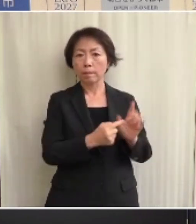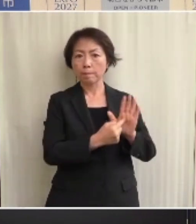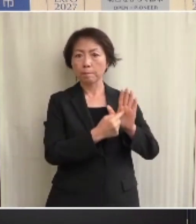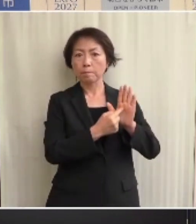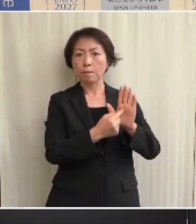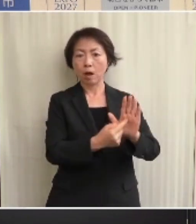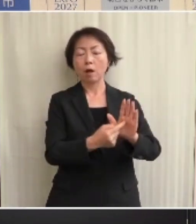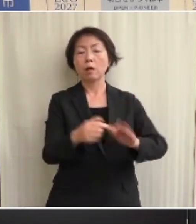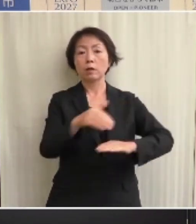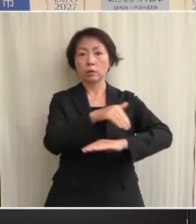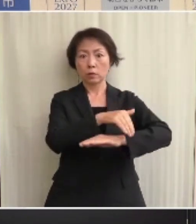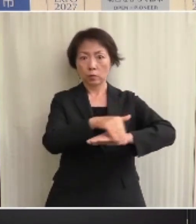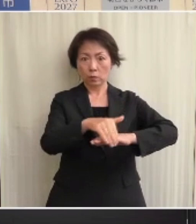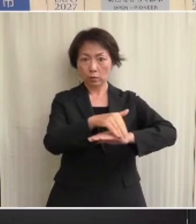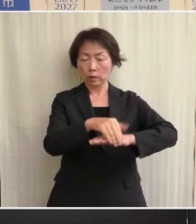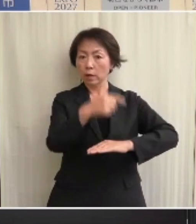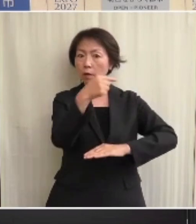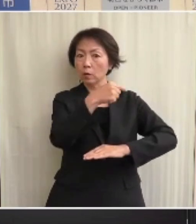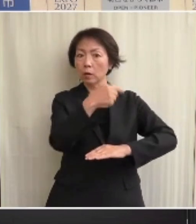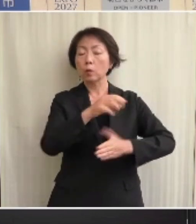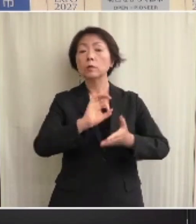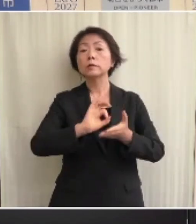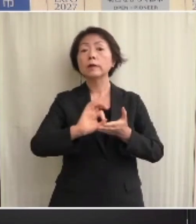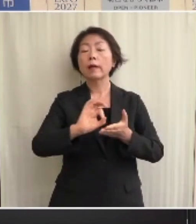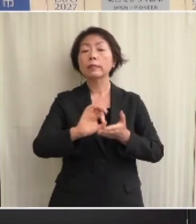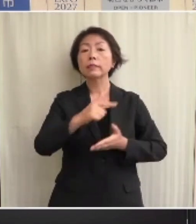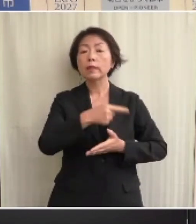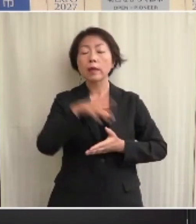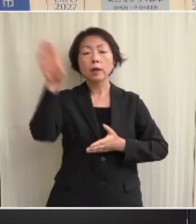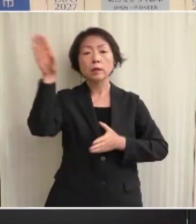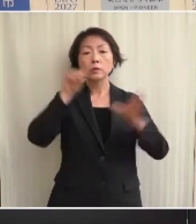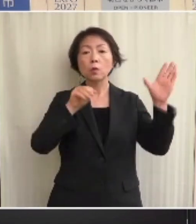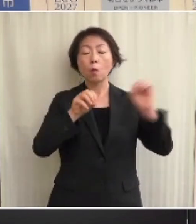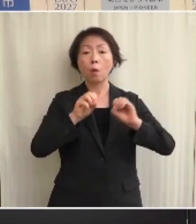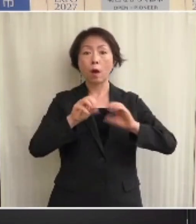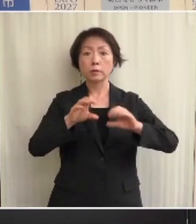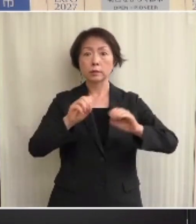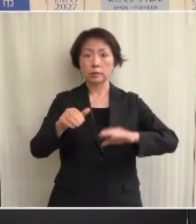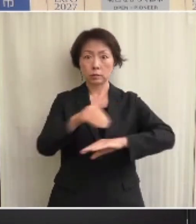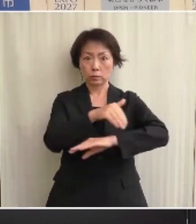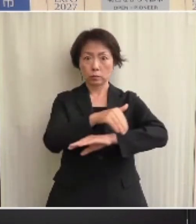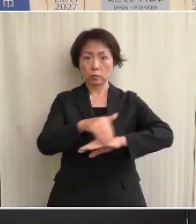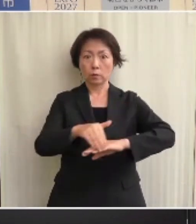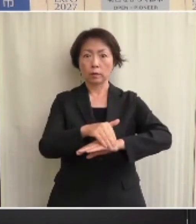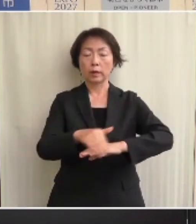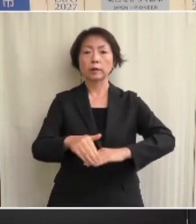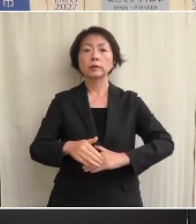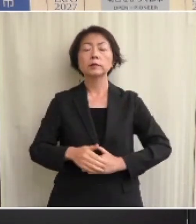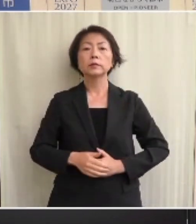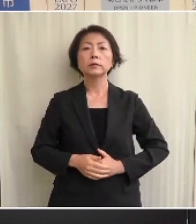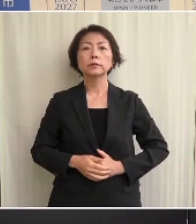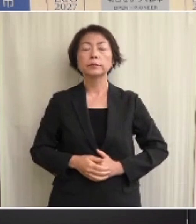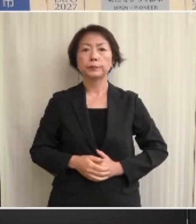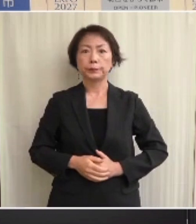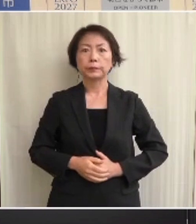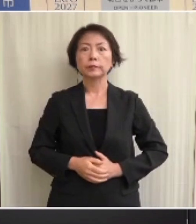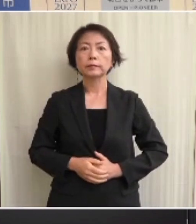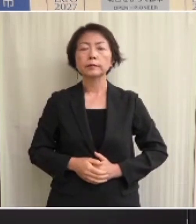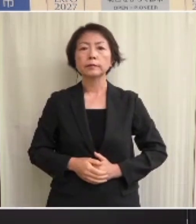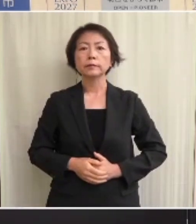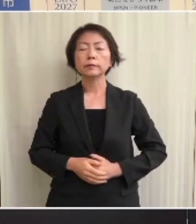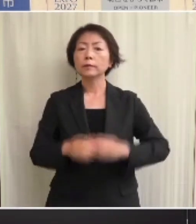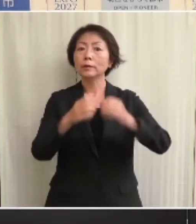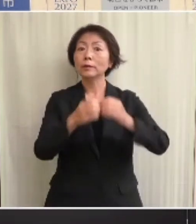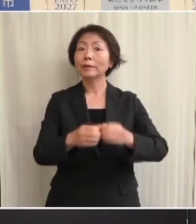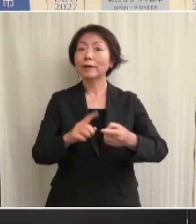142箇所に設置してあるサイネージで情報発信をしていきたいく予定と、なっております。